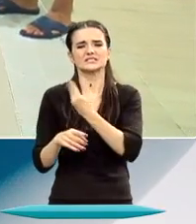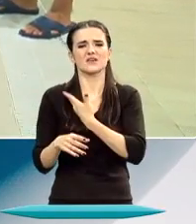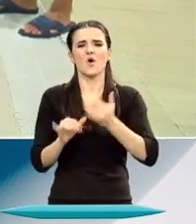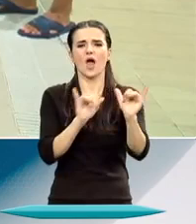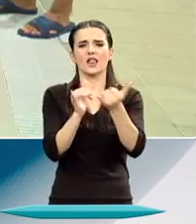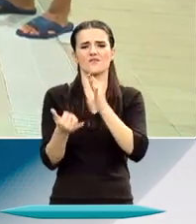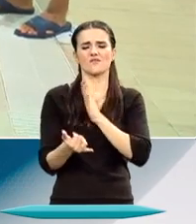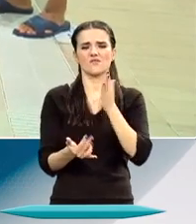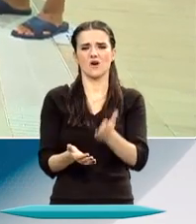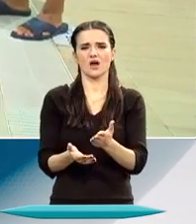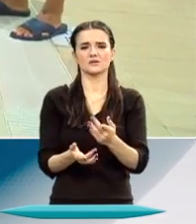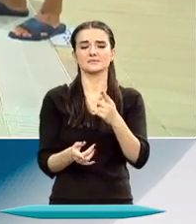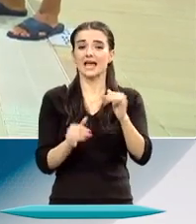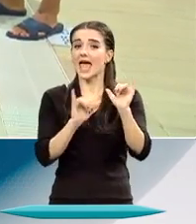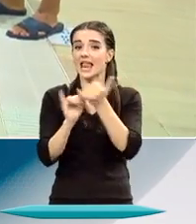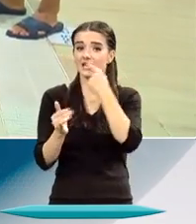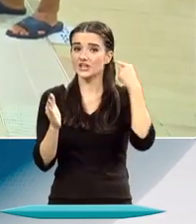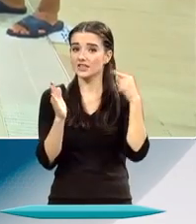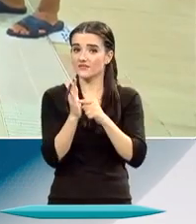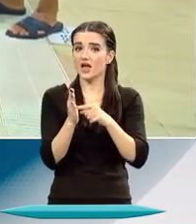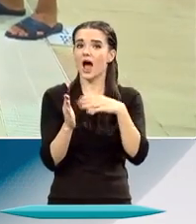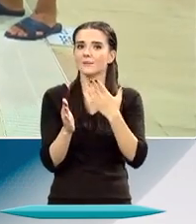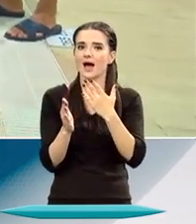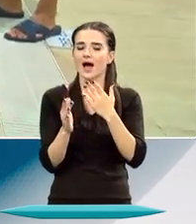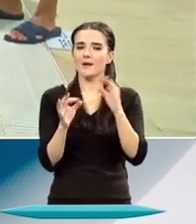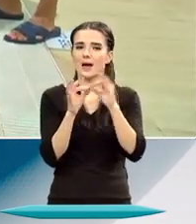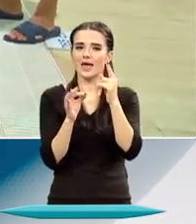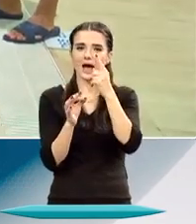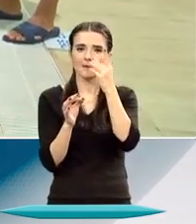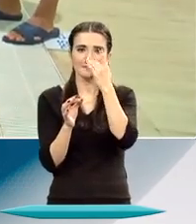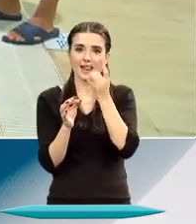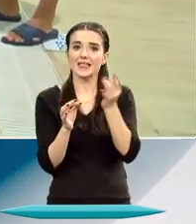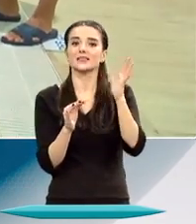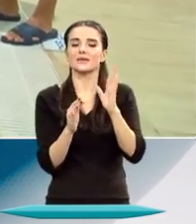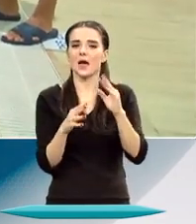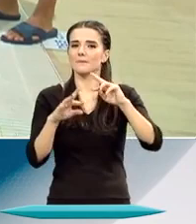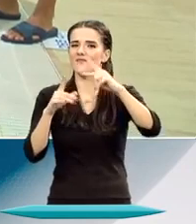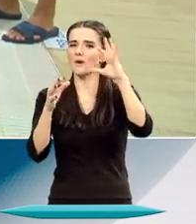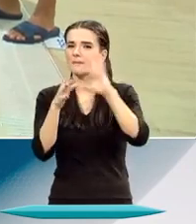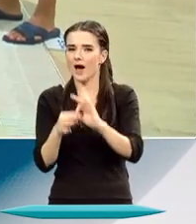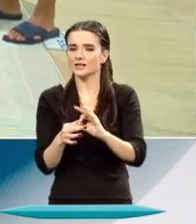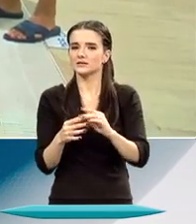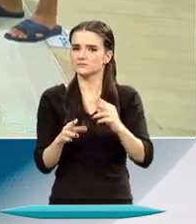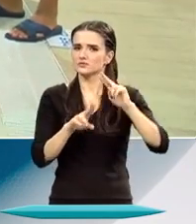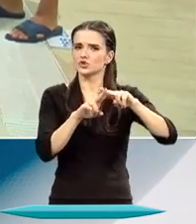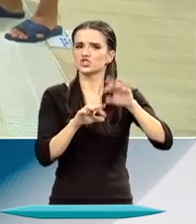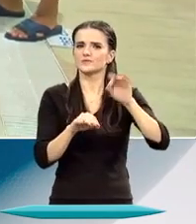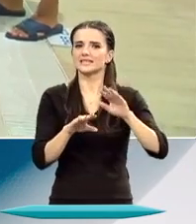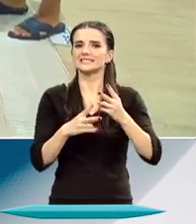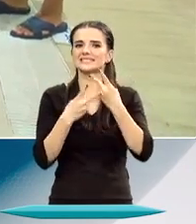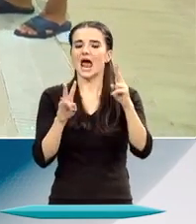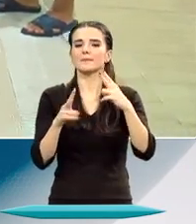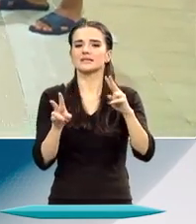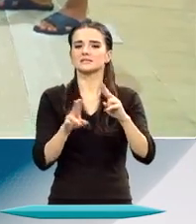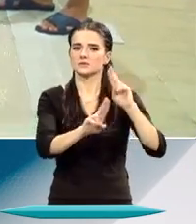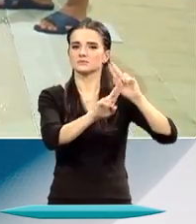çok seviyor, eğleniyor. Biz de çalışmalarımızı eğlenme amaçlı ama Baha'ya çaktırmadan performansı yönelik yaptık. Serbest